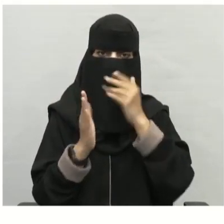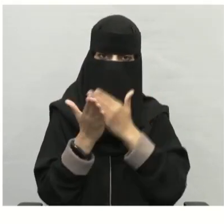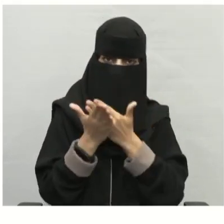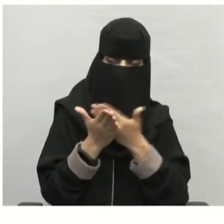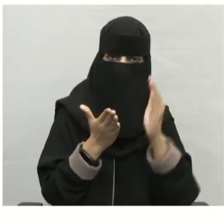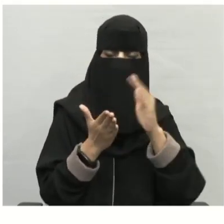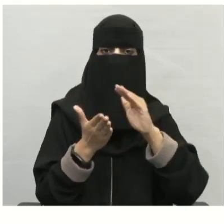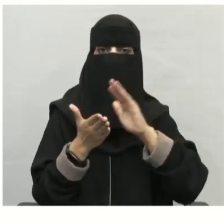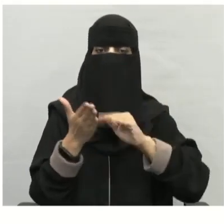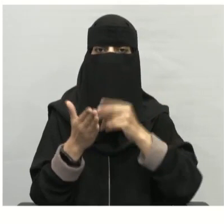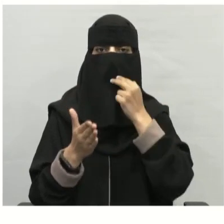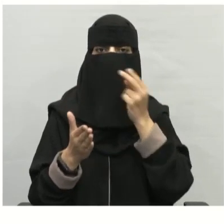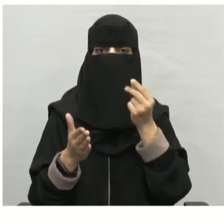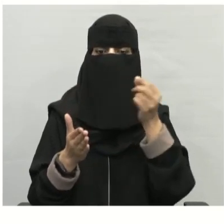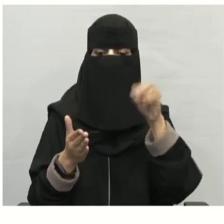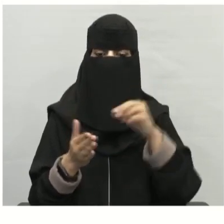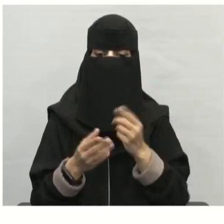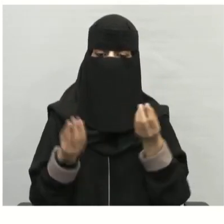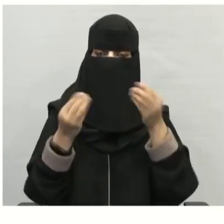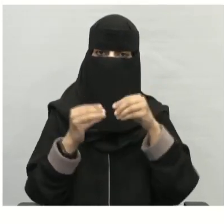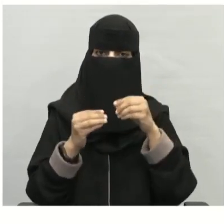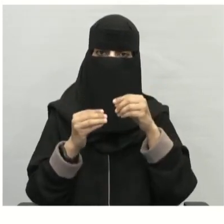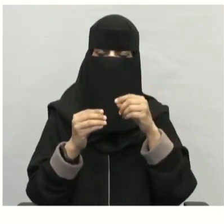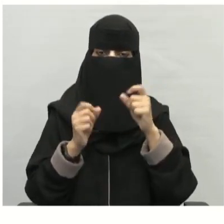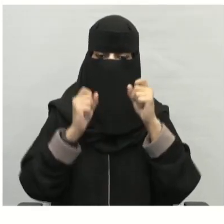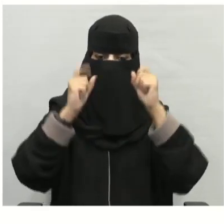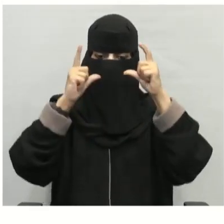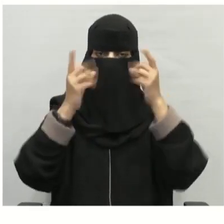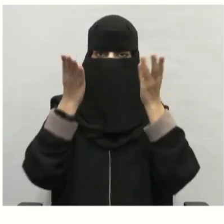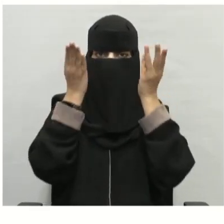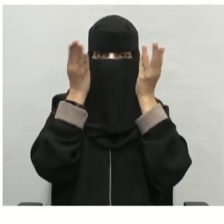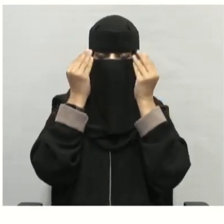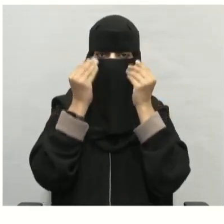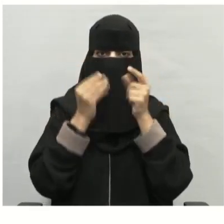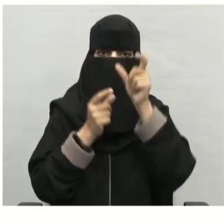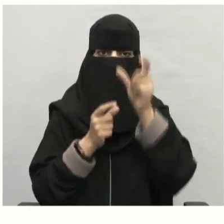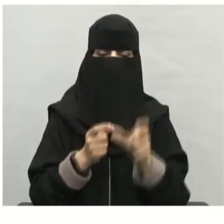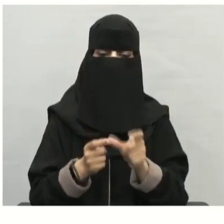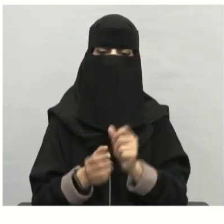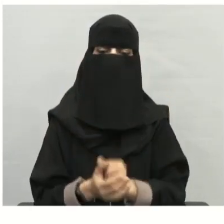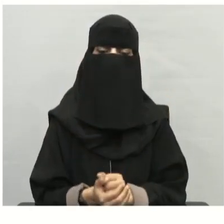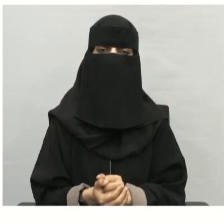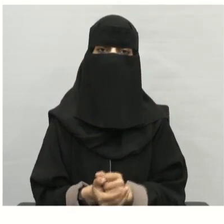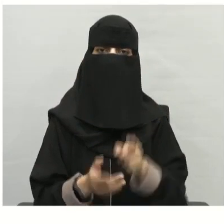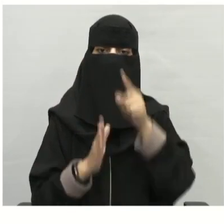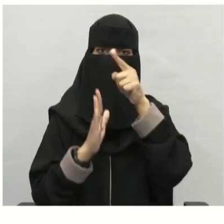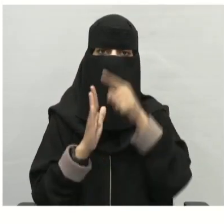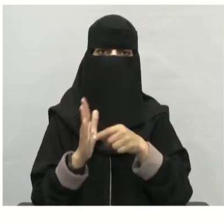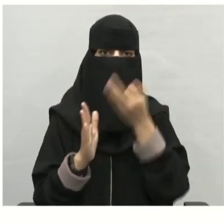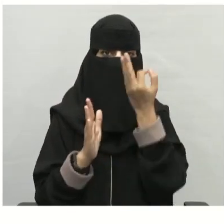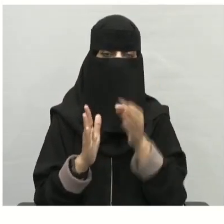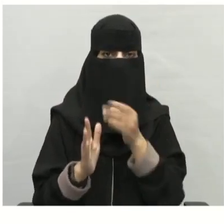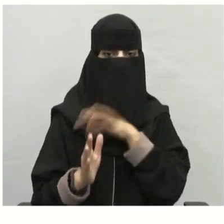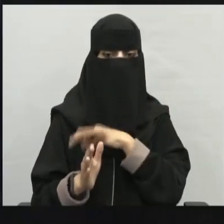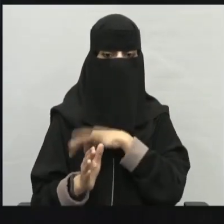من امراض السكري تحسين التركيز والتعلم لدى الفرد كانت هذه جميعها